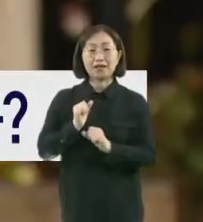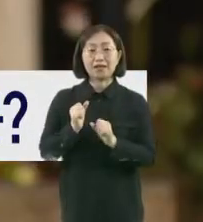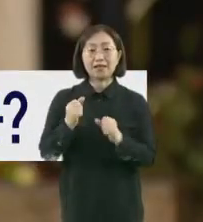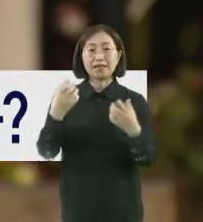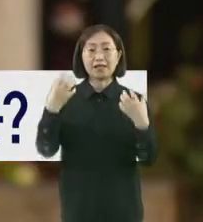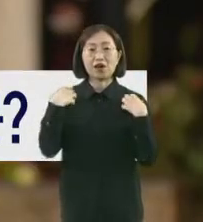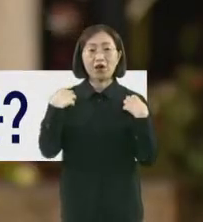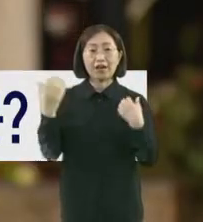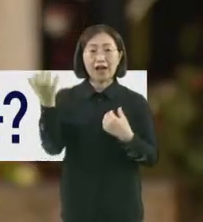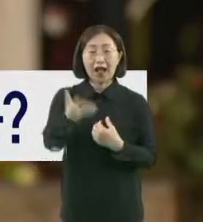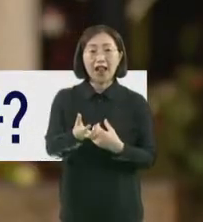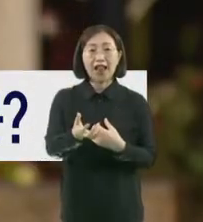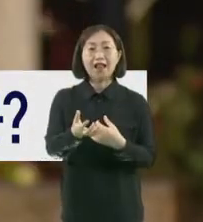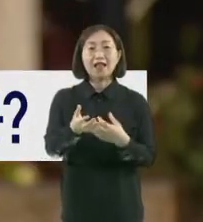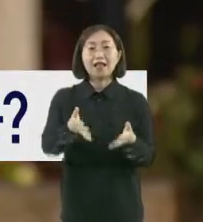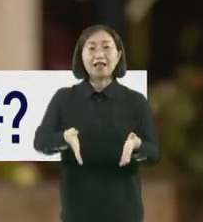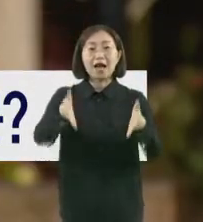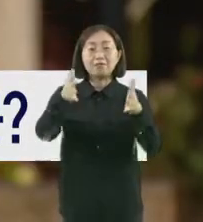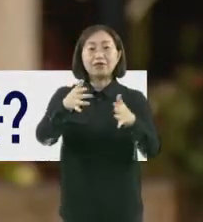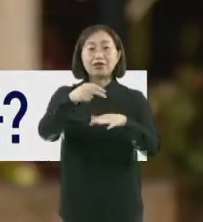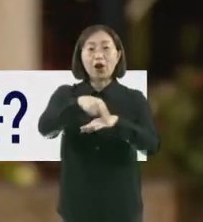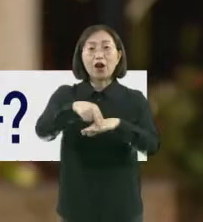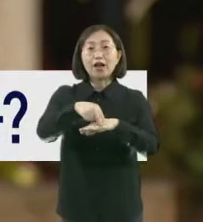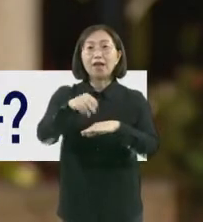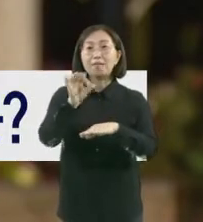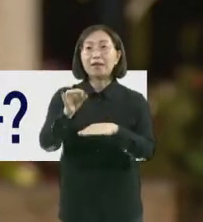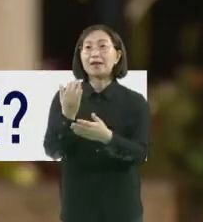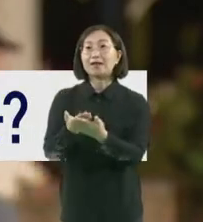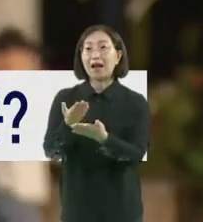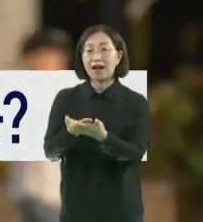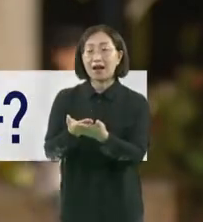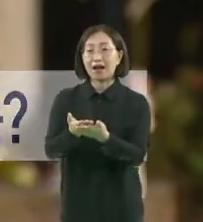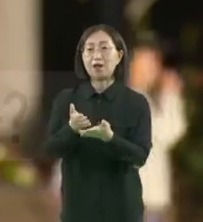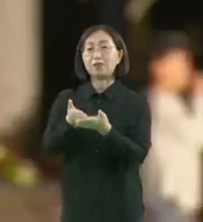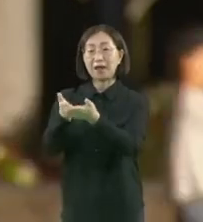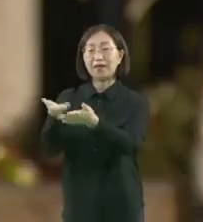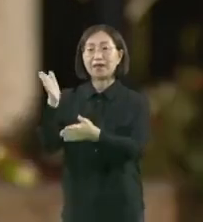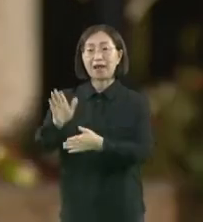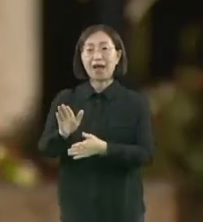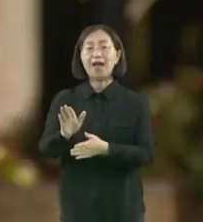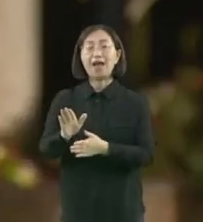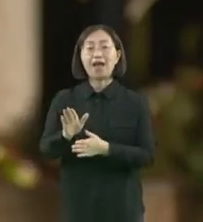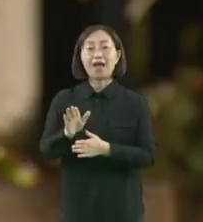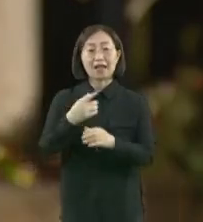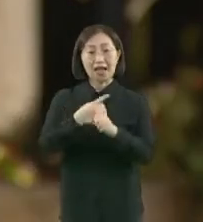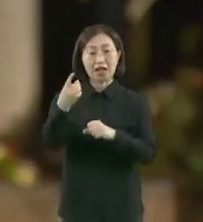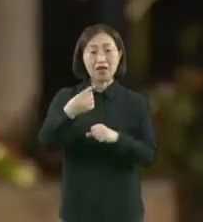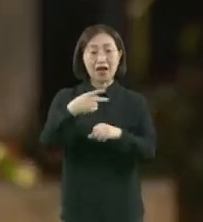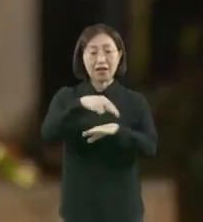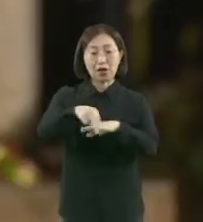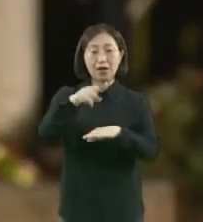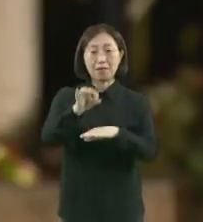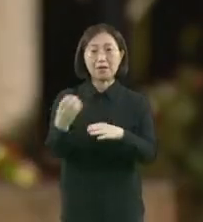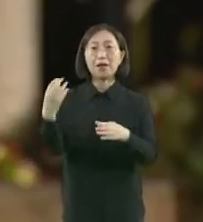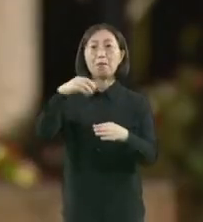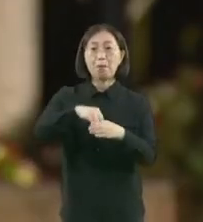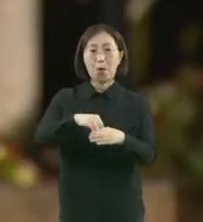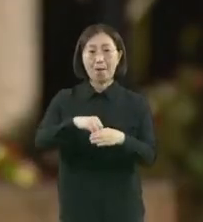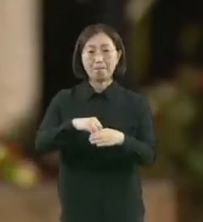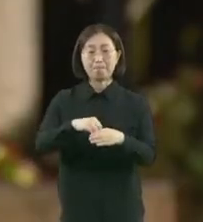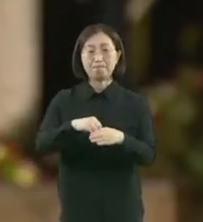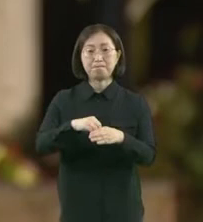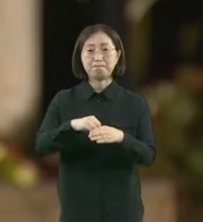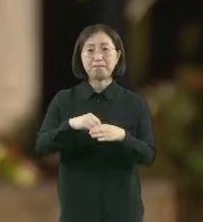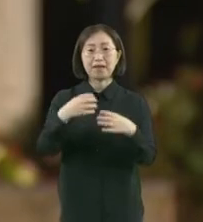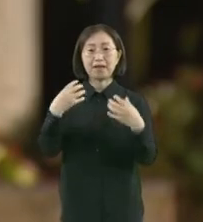설계비를 요청을 드렸는데 대통령께서 즉시 응답을 하셔서 내년에 설계비까지 다 포함해서